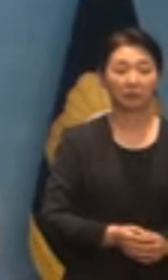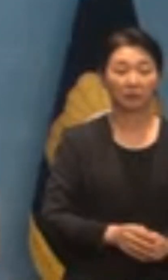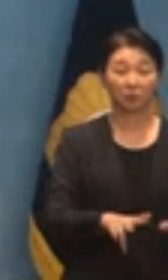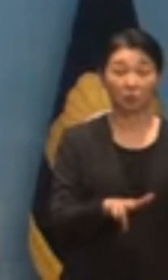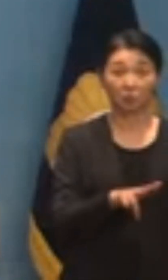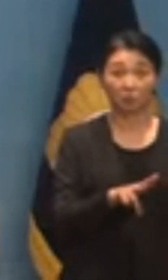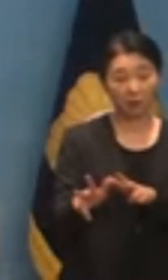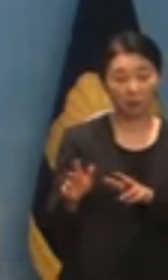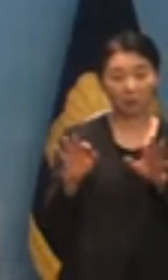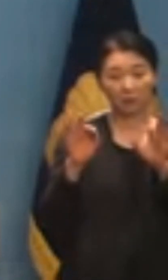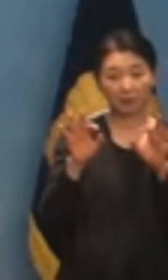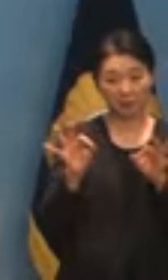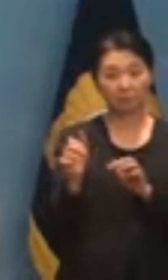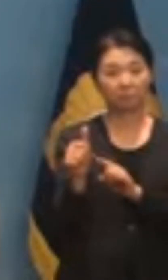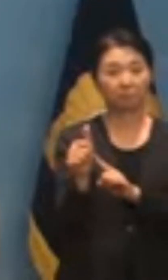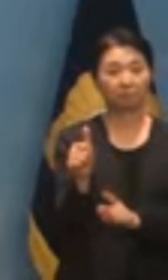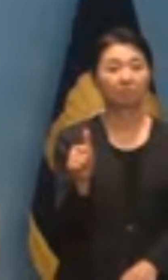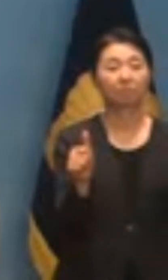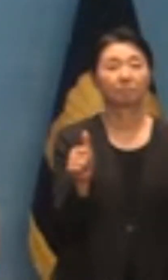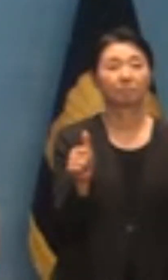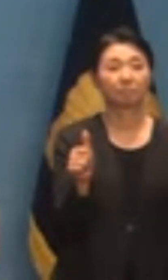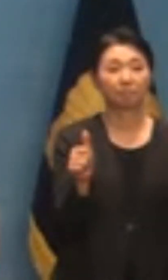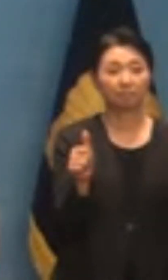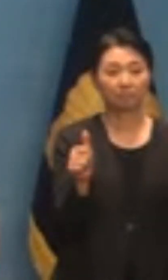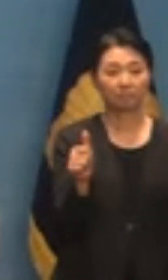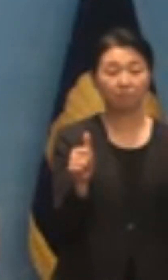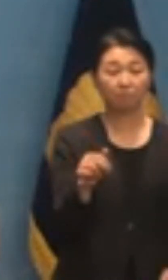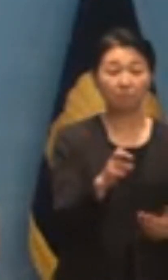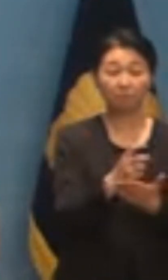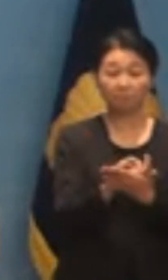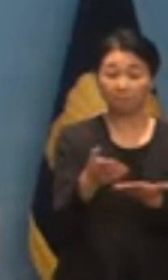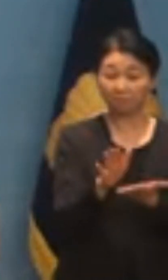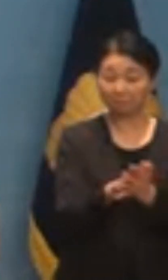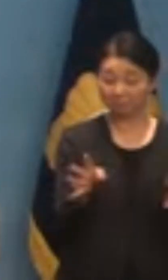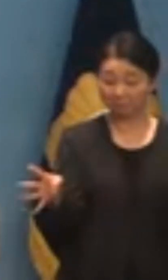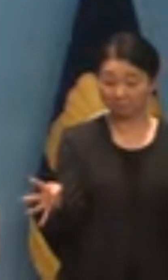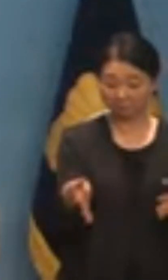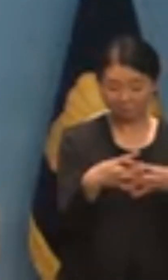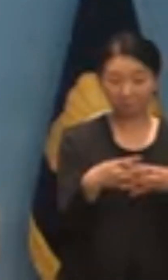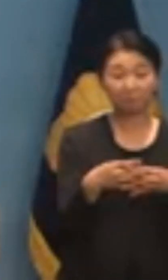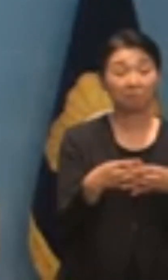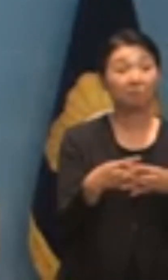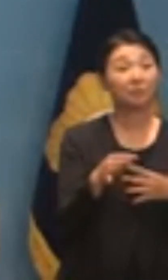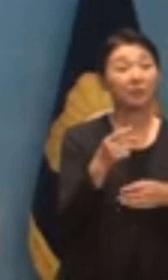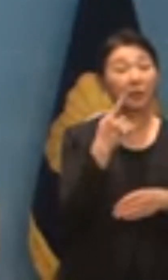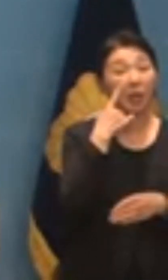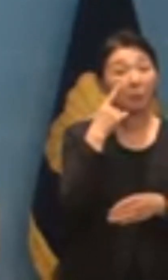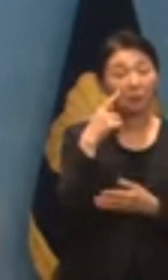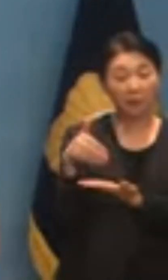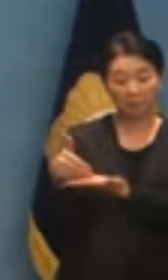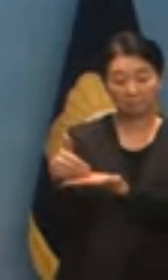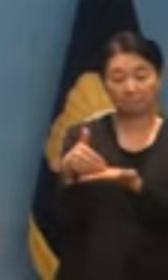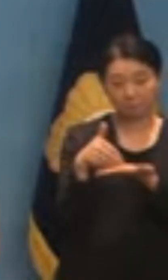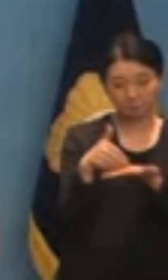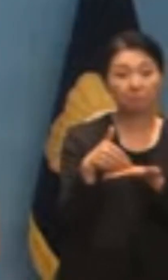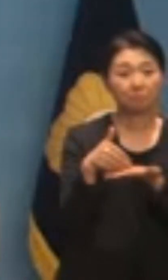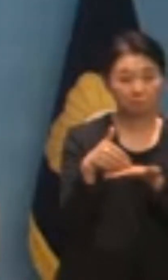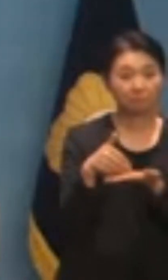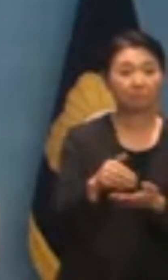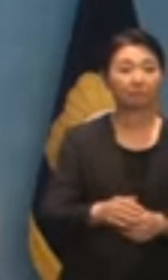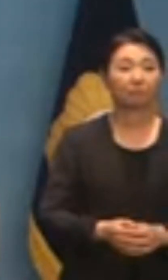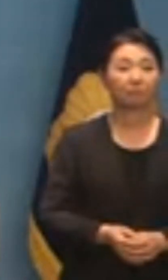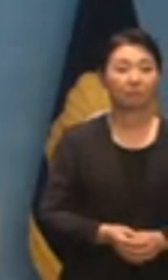곧바로 김문수 후보께서도 개헌 협약을 체결하자 이렇게